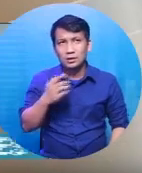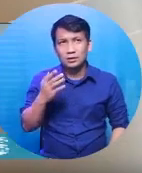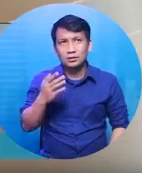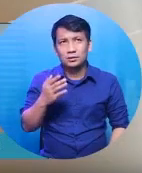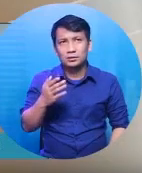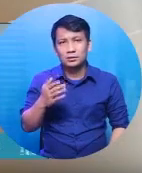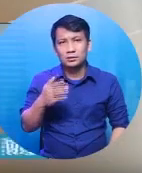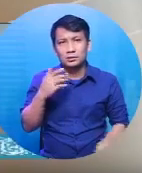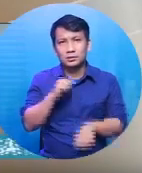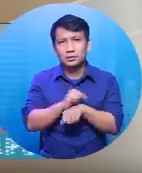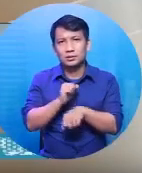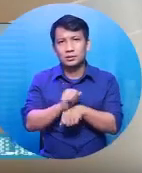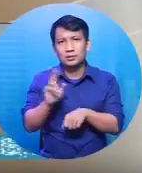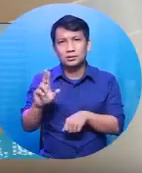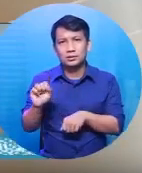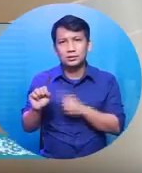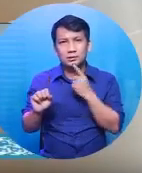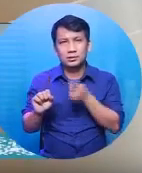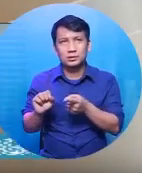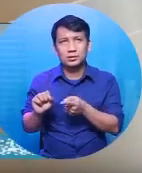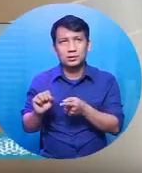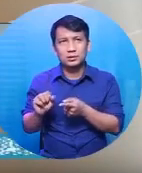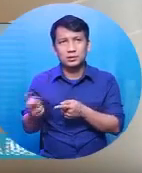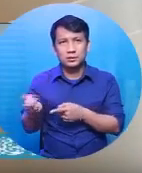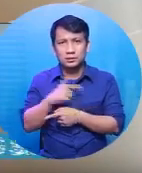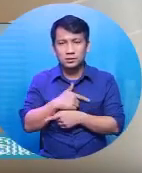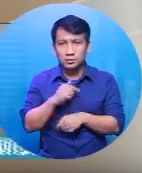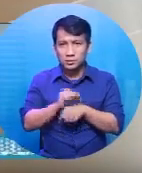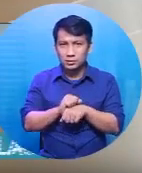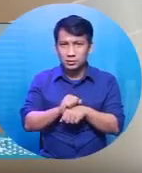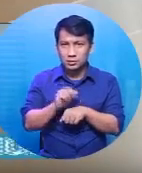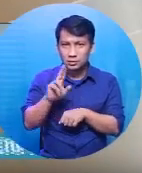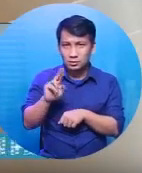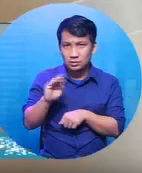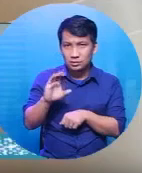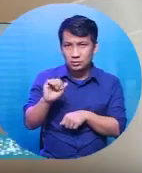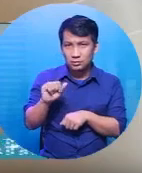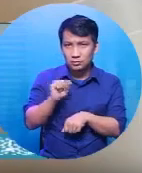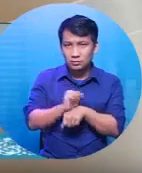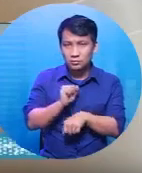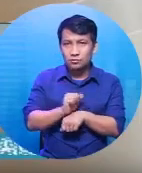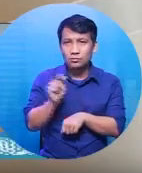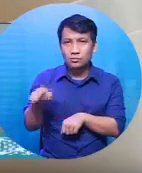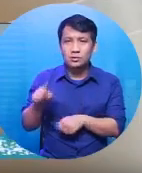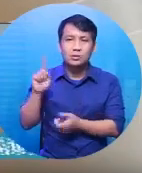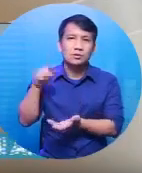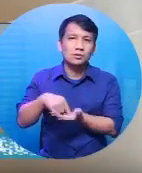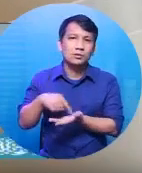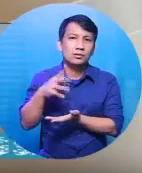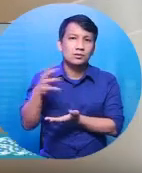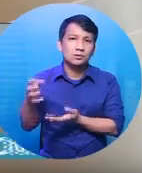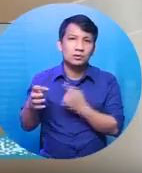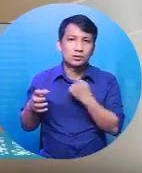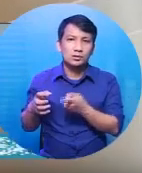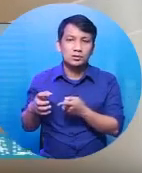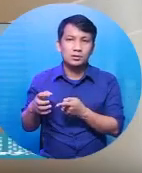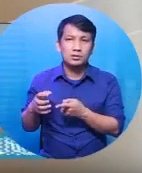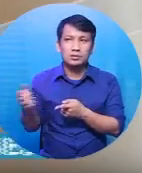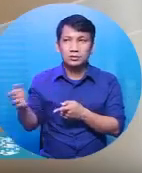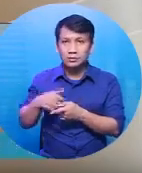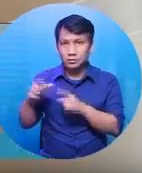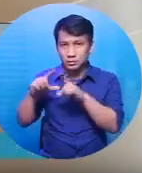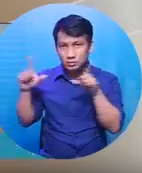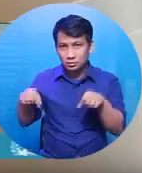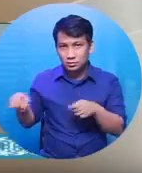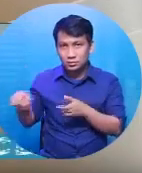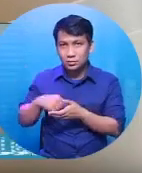kasi nakapag-work ako sa US. Narinig mo po, ma'am, yung sinasabi niyang unemployment, ibibigyan kanya ng 1,500, manggagaling po sa kanyang unemployment check.